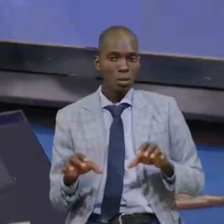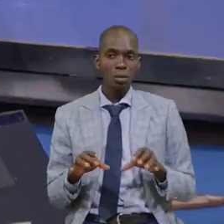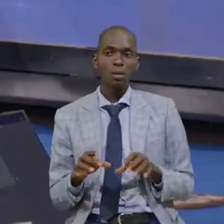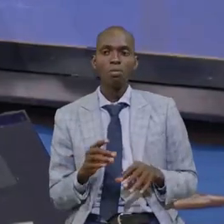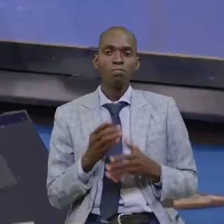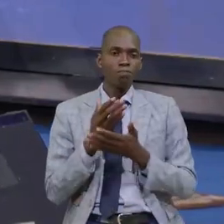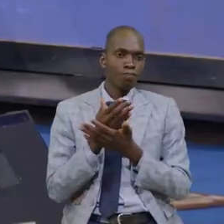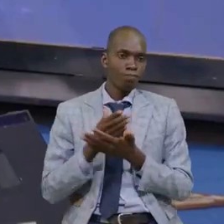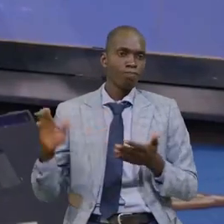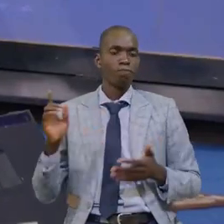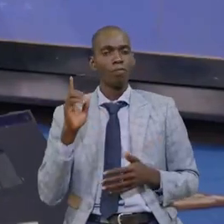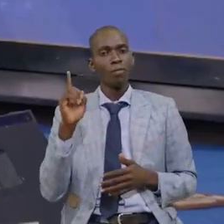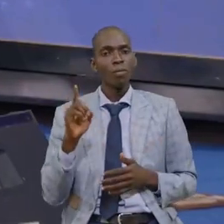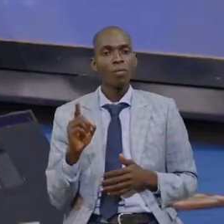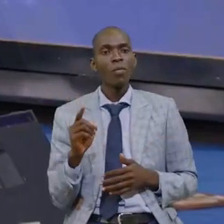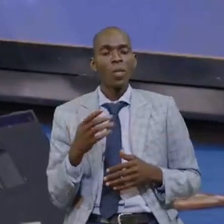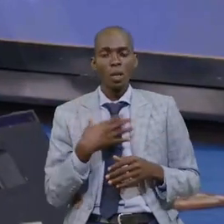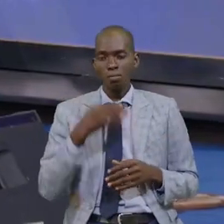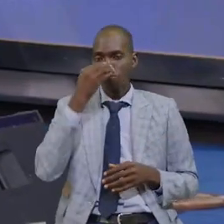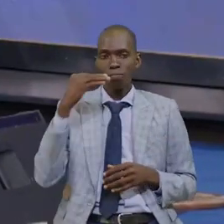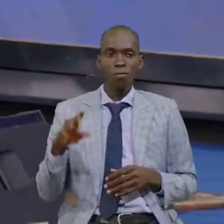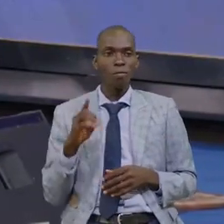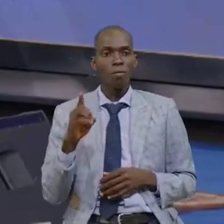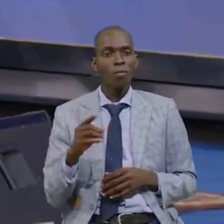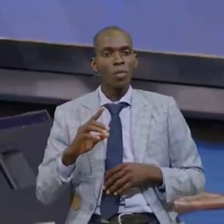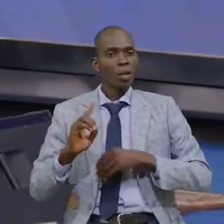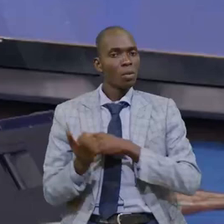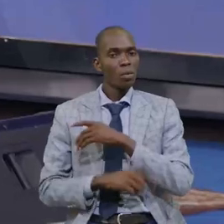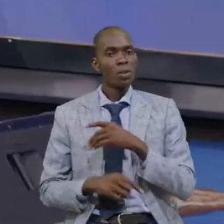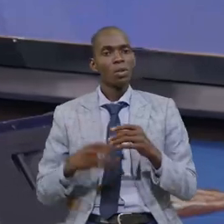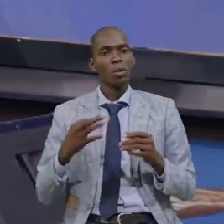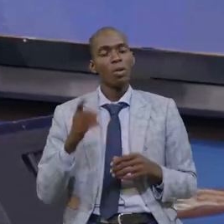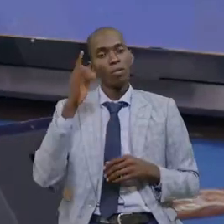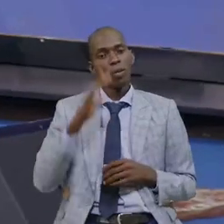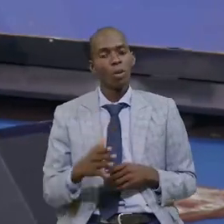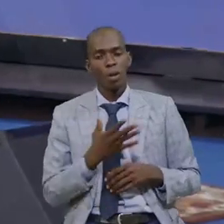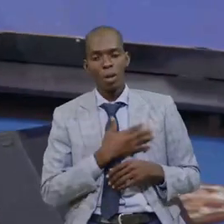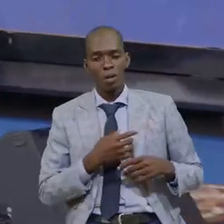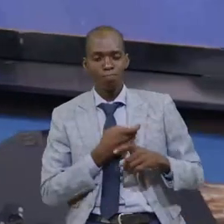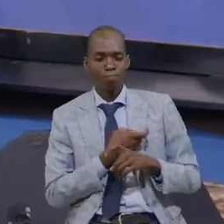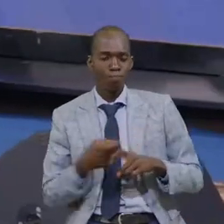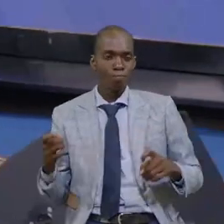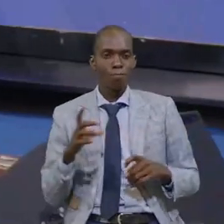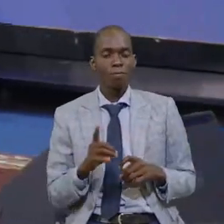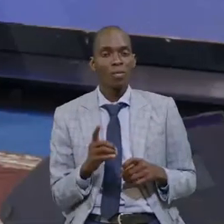puni, frappé de Dieu et humilié. Mais il nous dit dans le